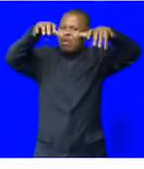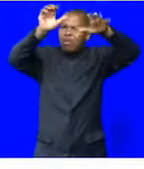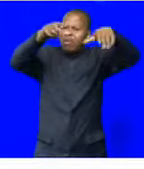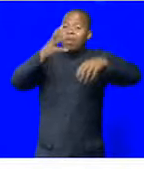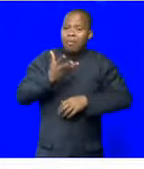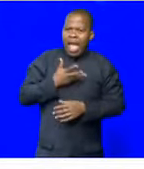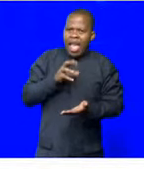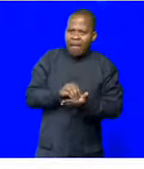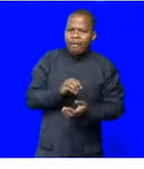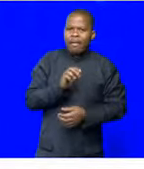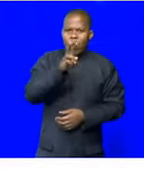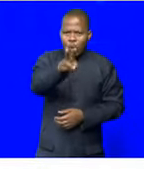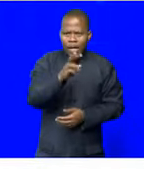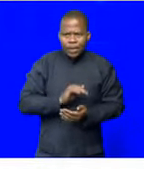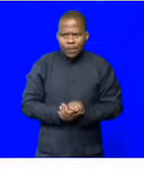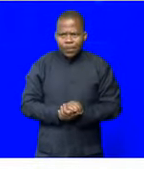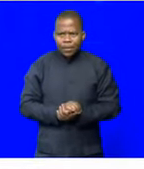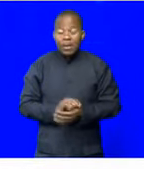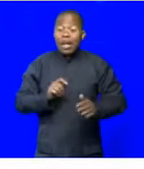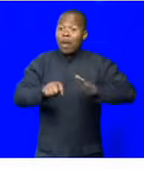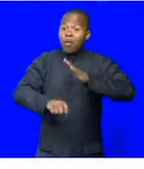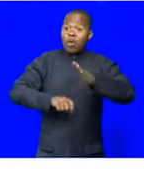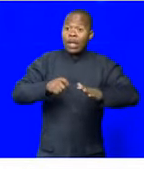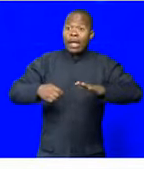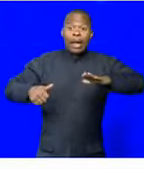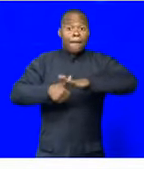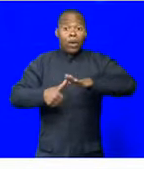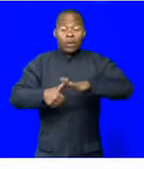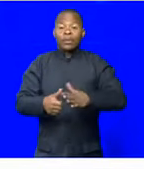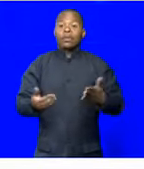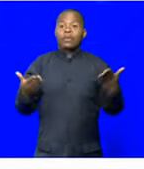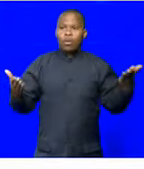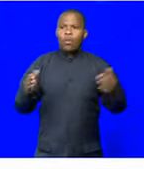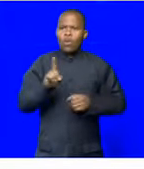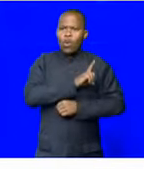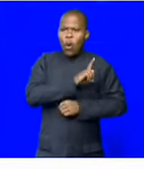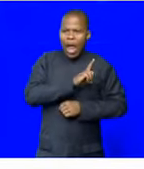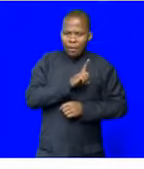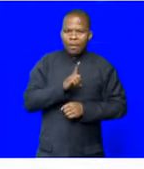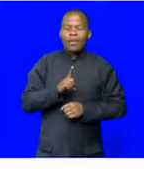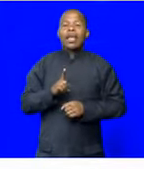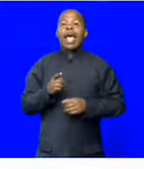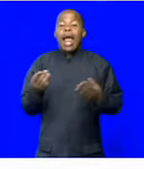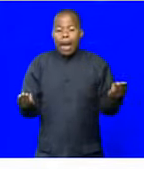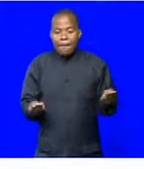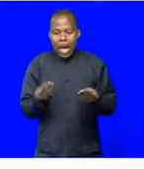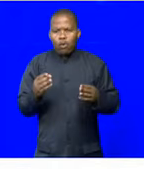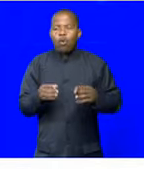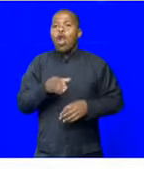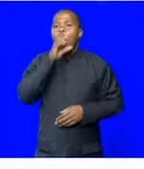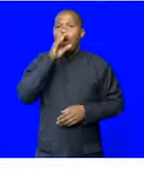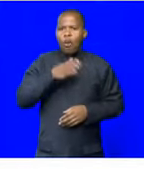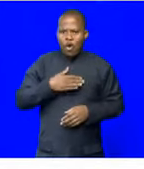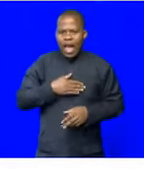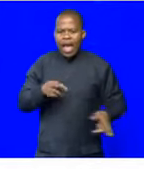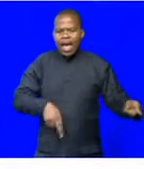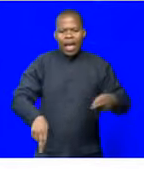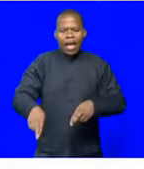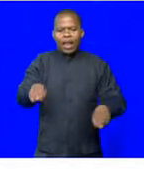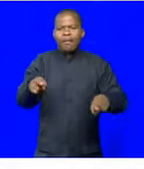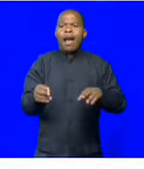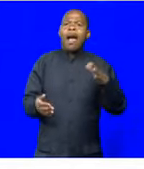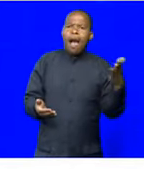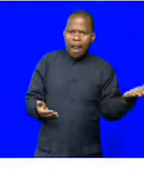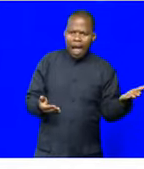Bumcoko balomsebenzi lokho ukuthi lesive sala ngesheya kanto zakhe ngala kwalomfula ngala bethi natina letimvula